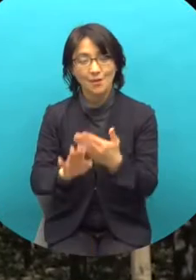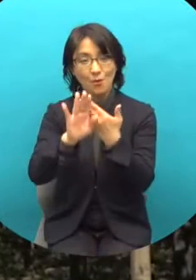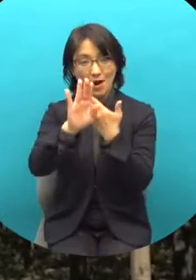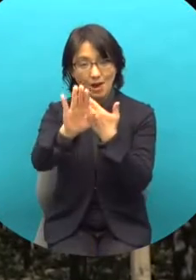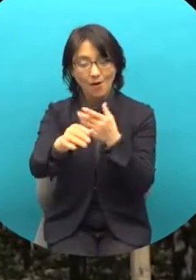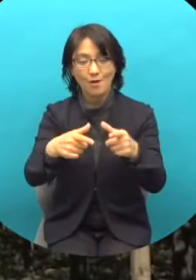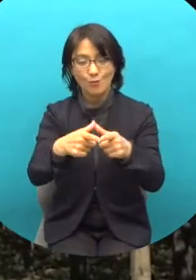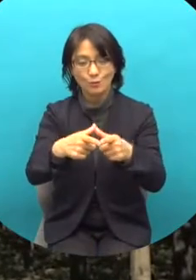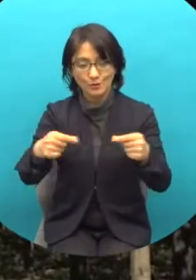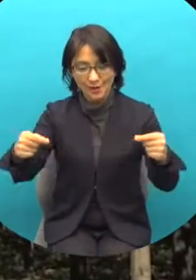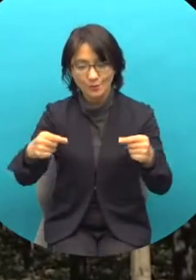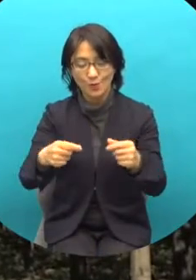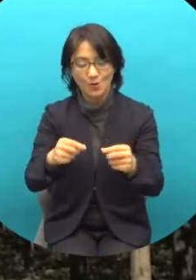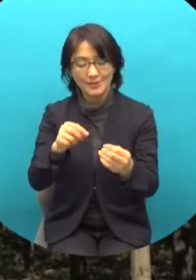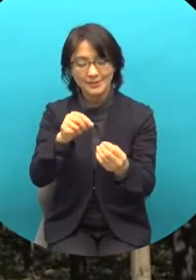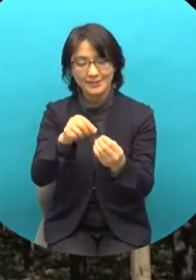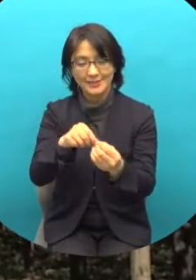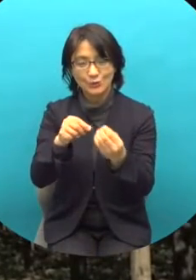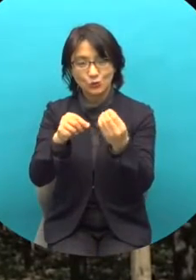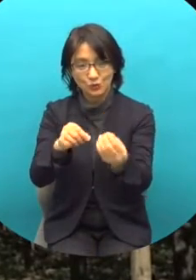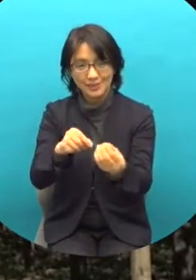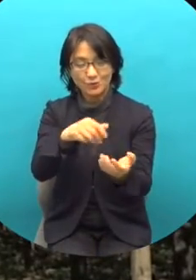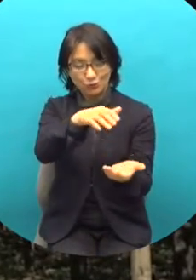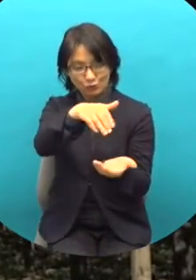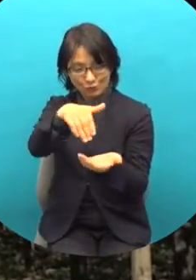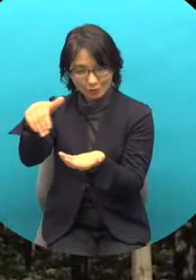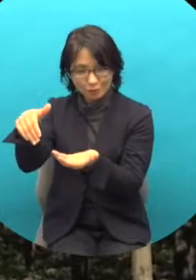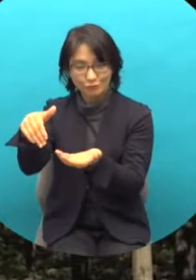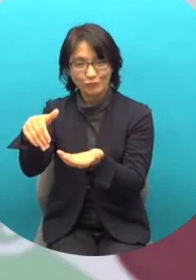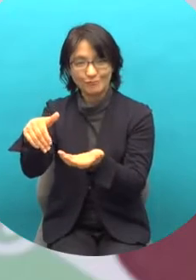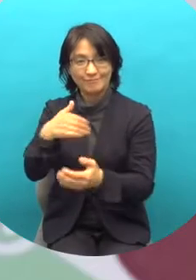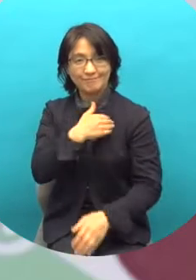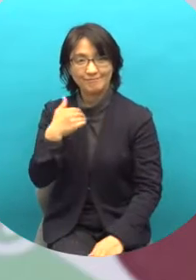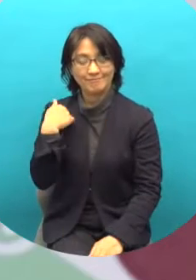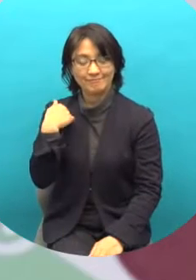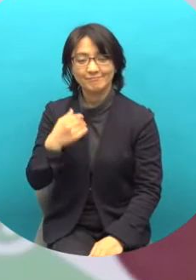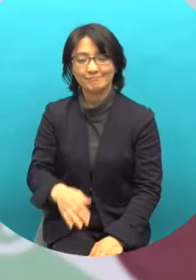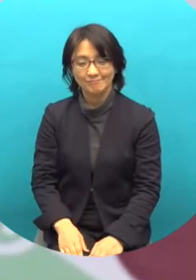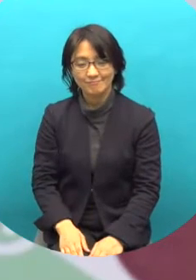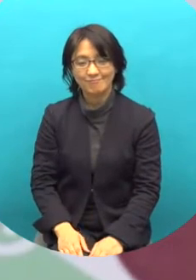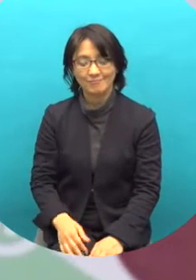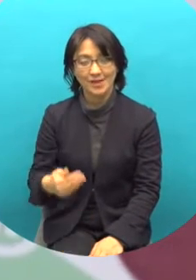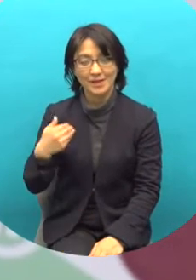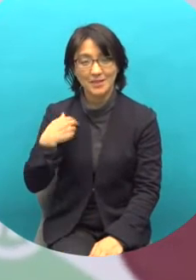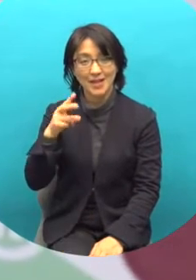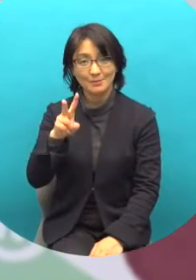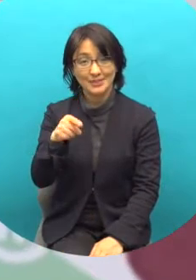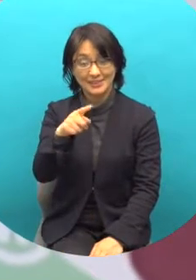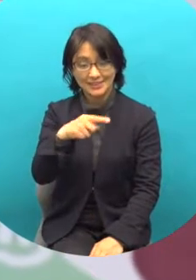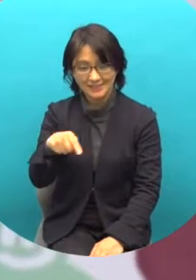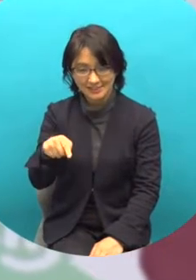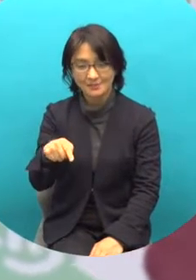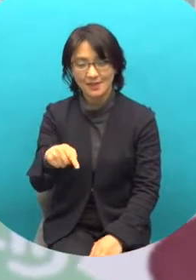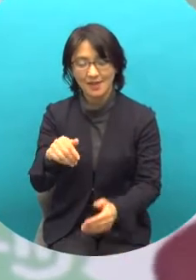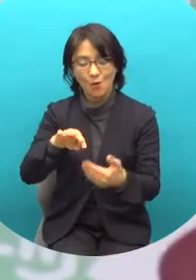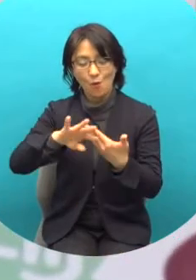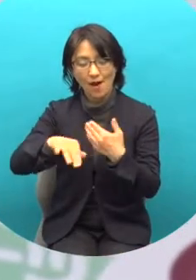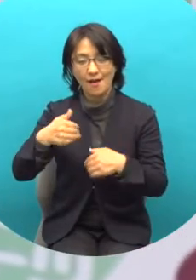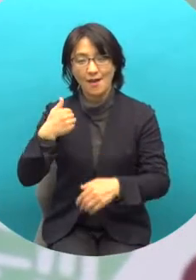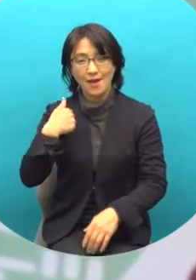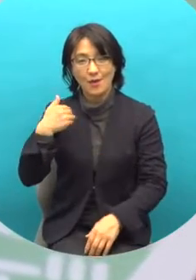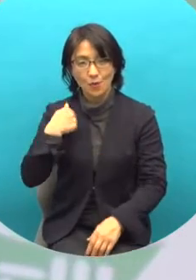これからが国内産キウイの旬を迎えます。ビタミン C をはじめ、栄養素